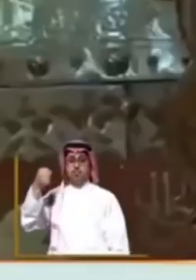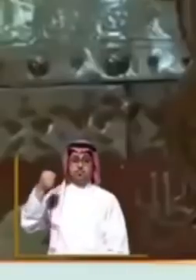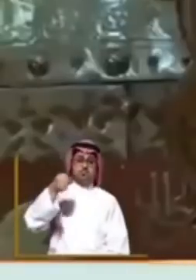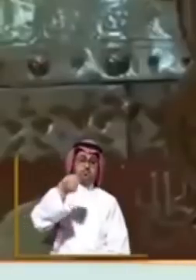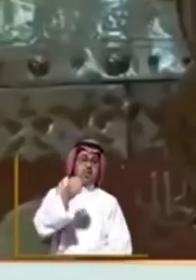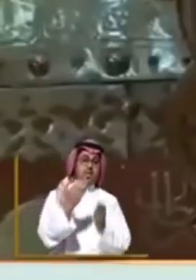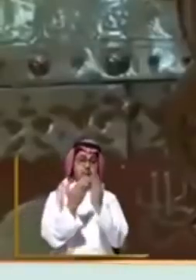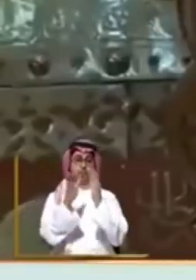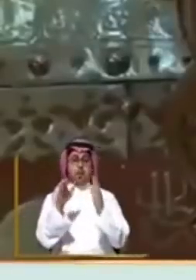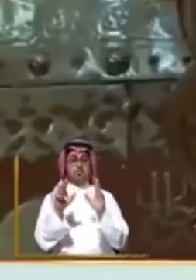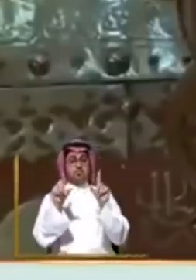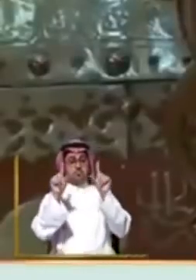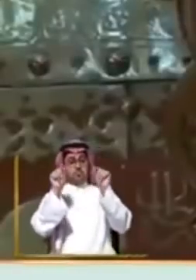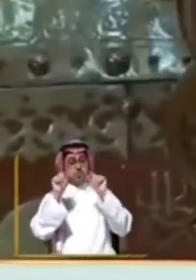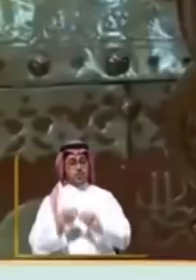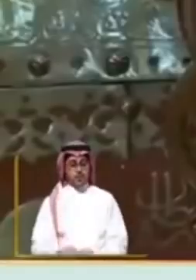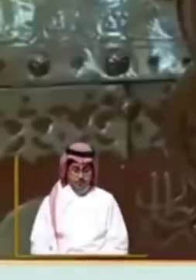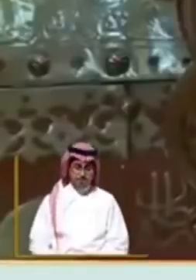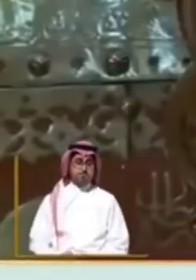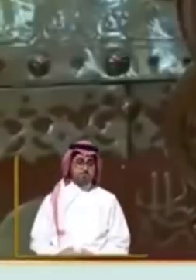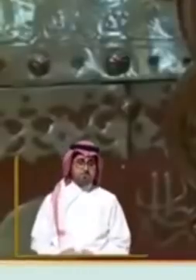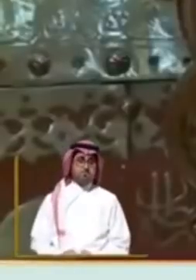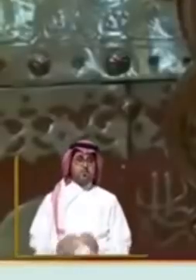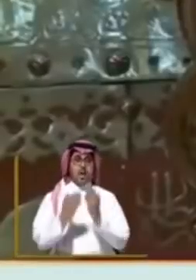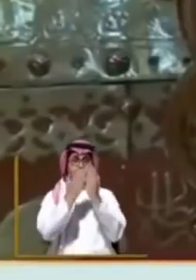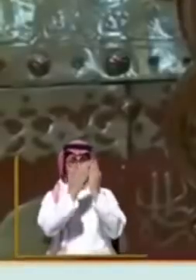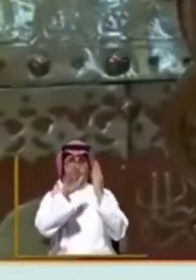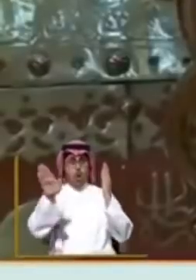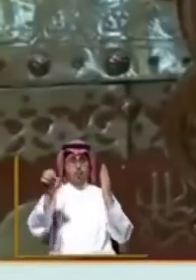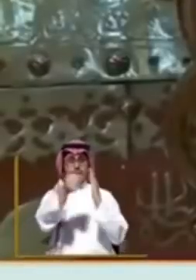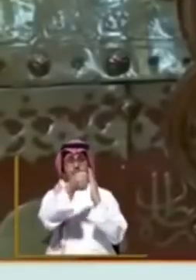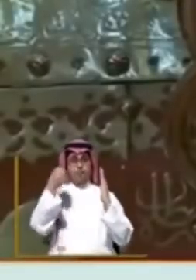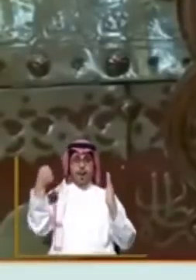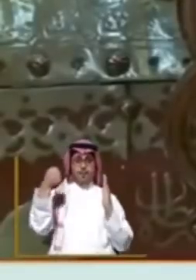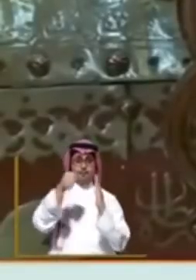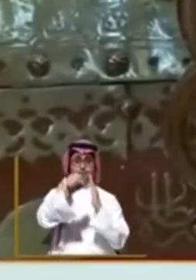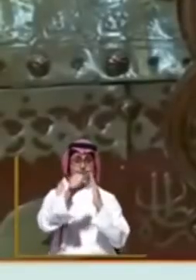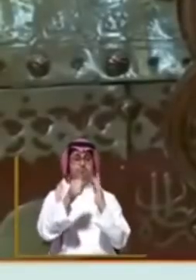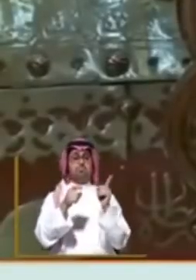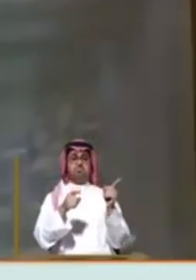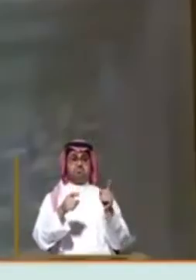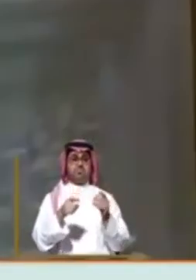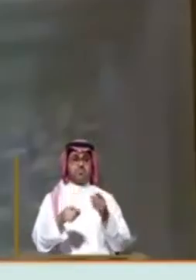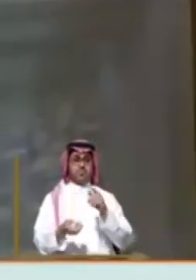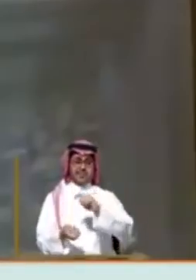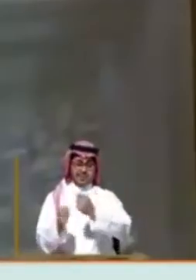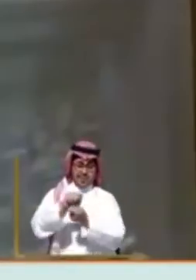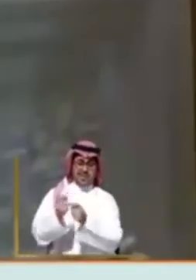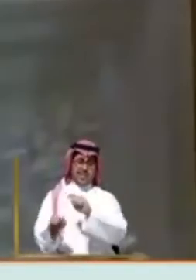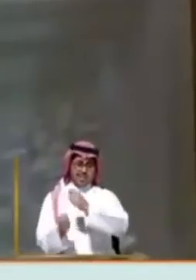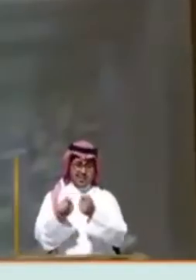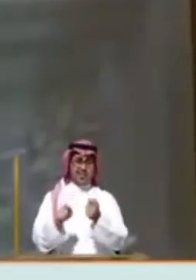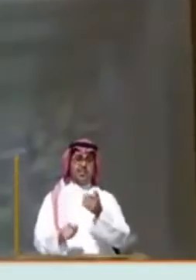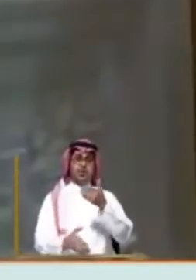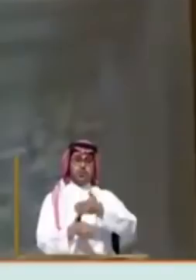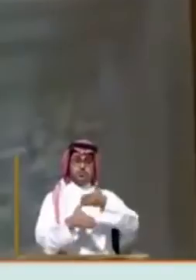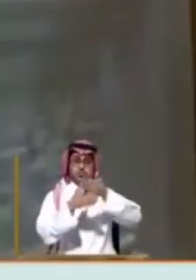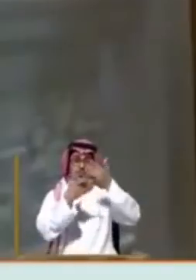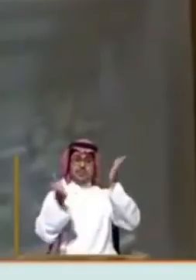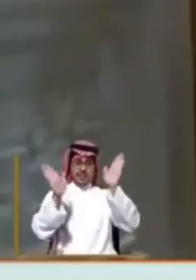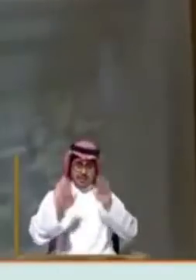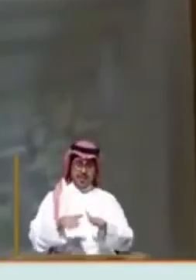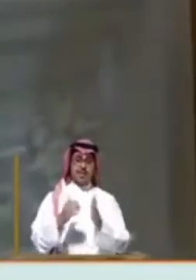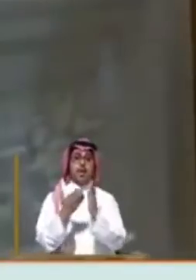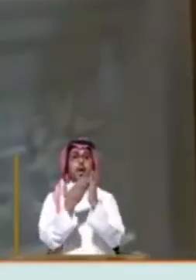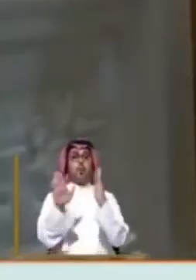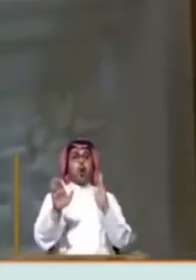يومنا الحاضر. شهدت أبواب الحرم النبوي تعديلات وتجديدات تشير إلى اهتمام بالغ